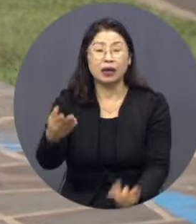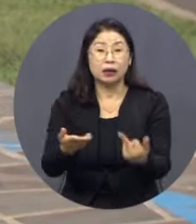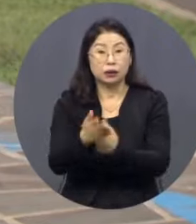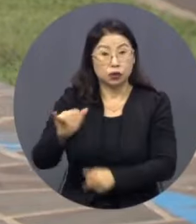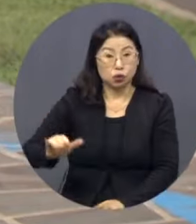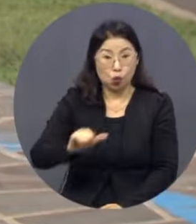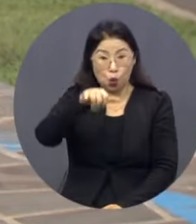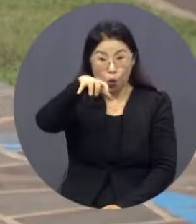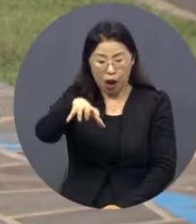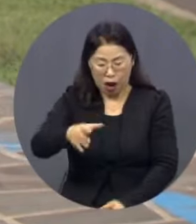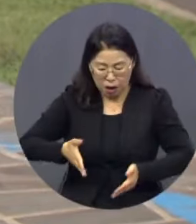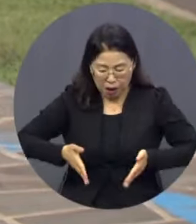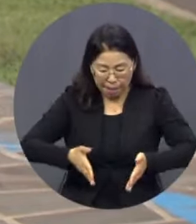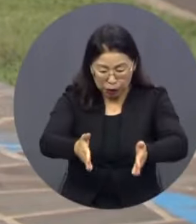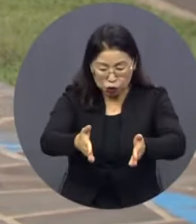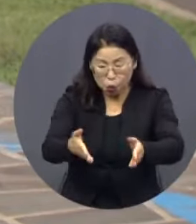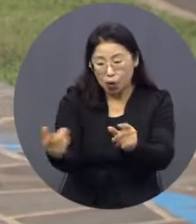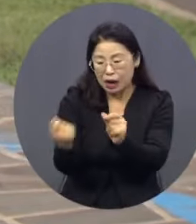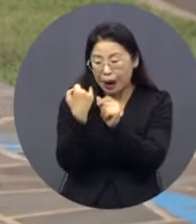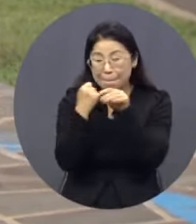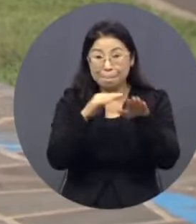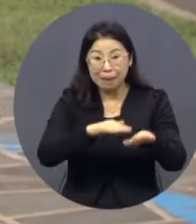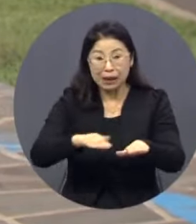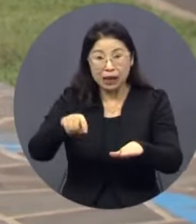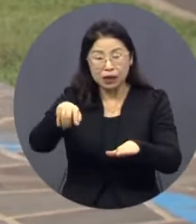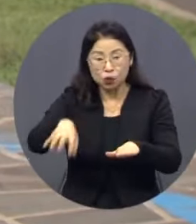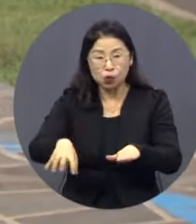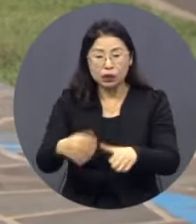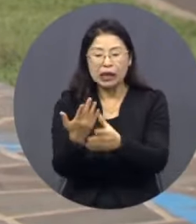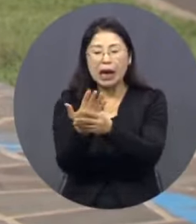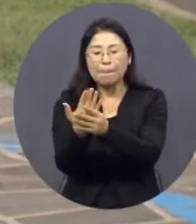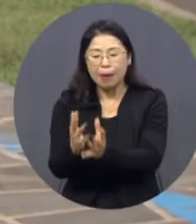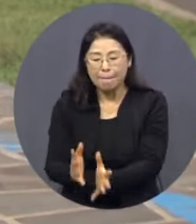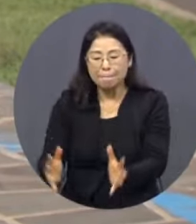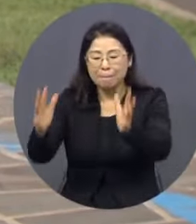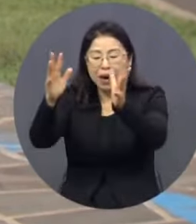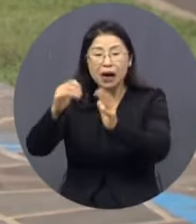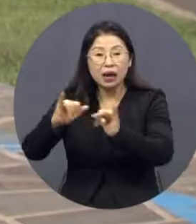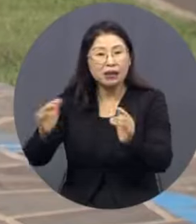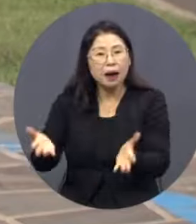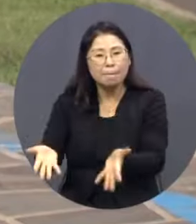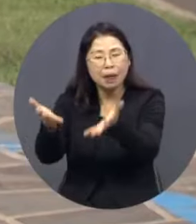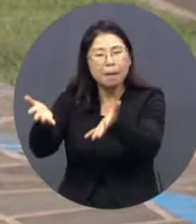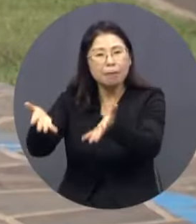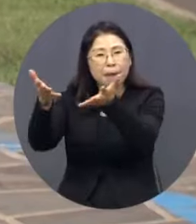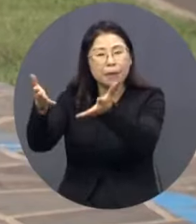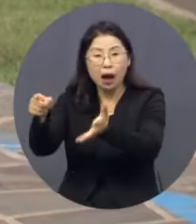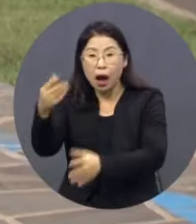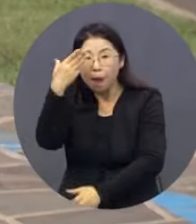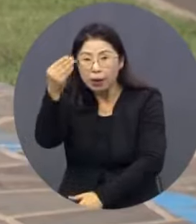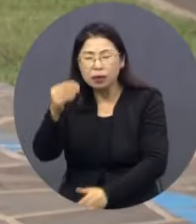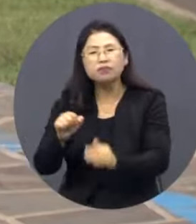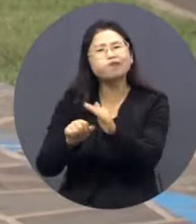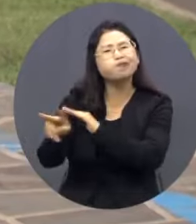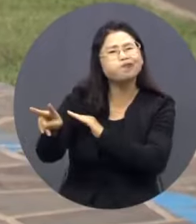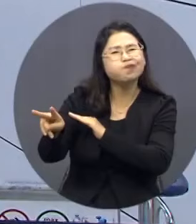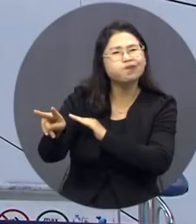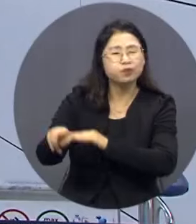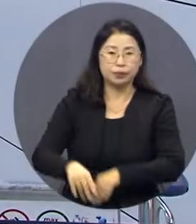제주공항 남북 활주로와 가까운 바닷가인데요. 이곳에서 풍등을 날리는 사람이 목격됐지만 곧바로 달아났다는